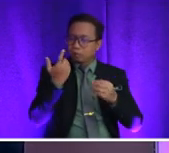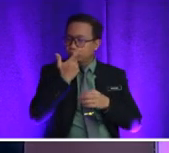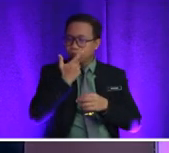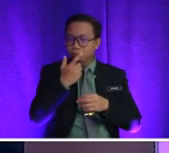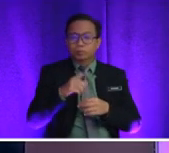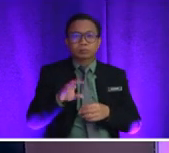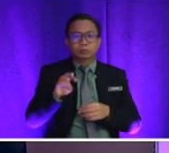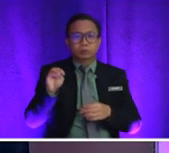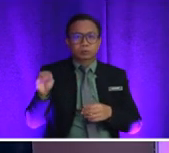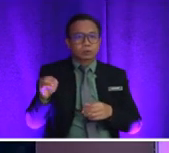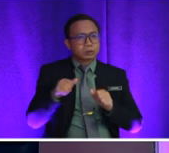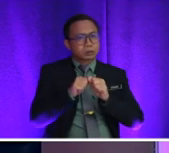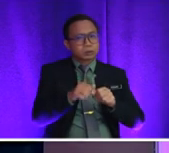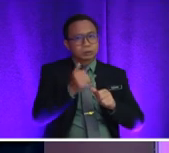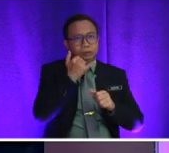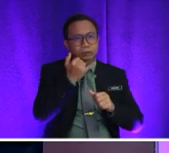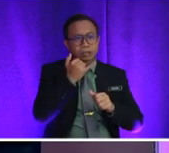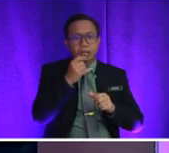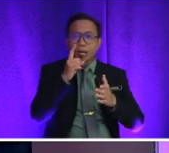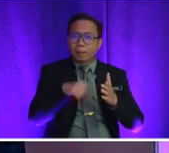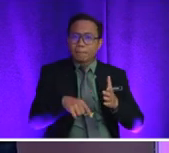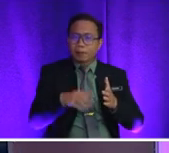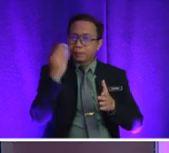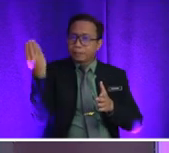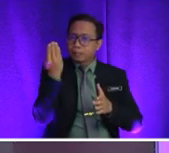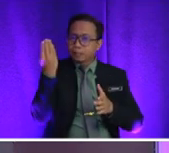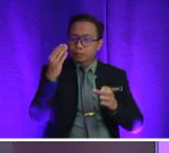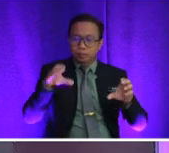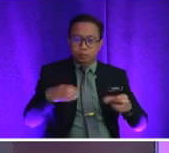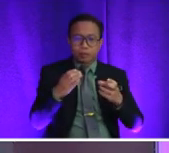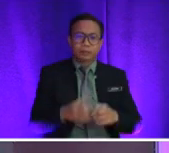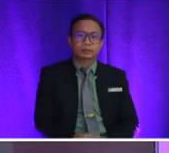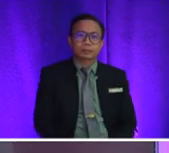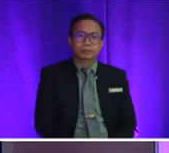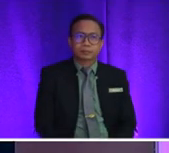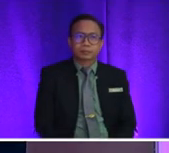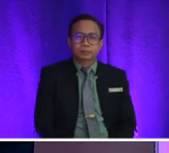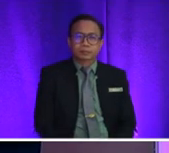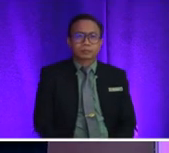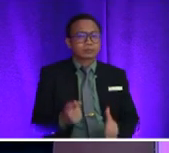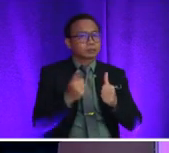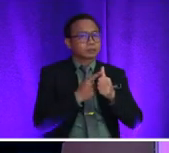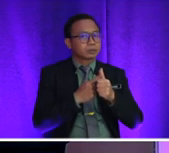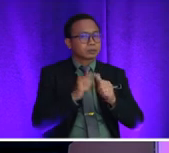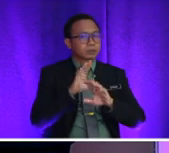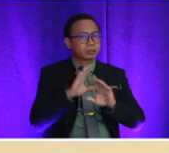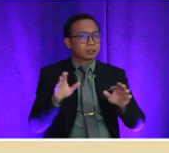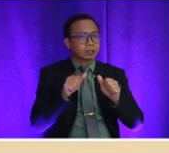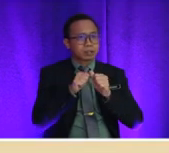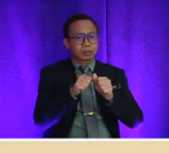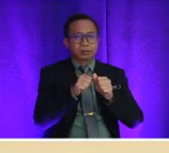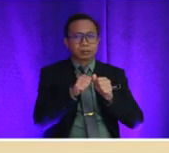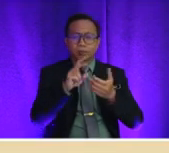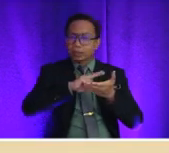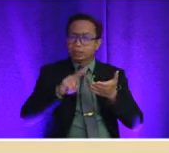calon-calon membuat kesilapan kesilapan yang biasa dilakukan hah oke baik yang pertama tidak kritis langsung